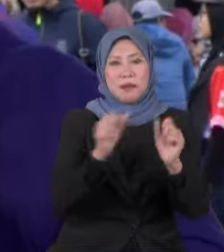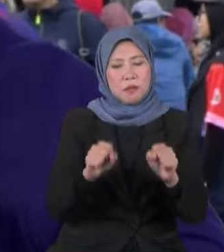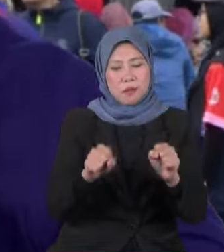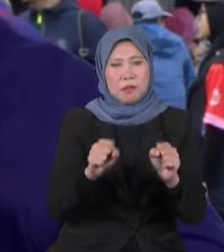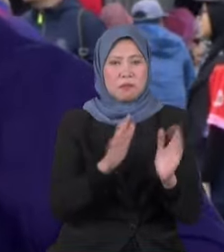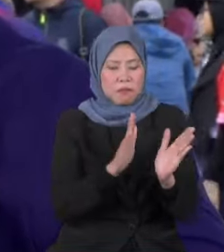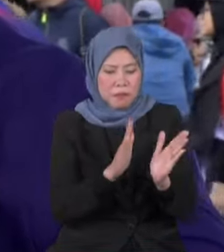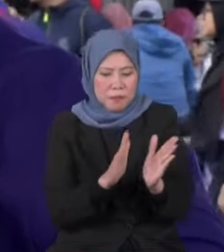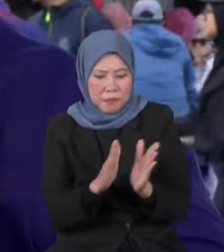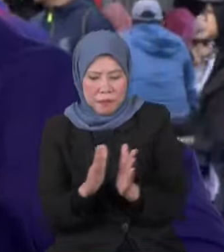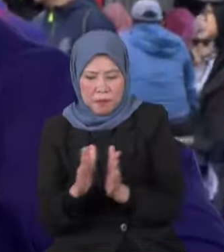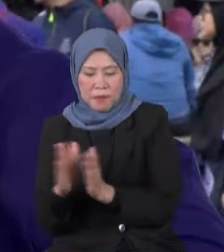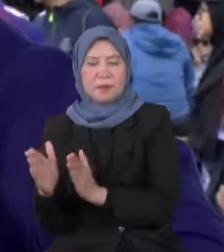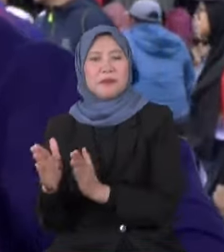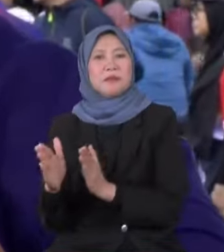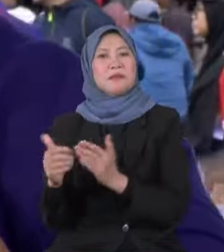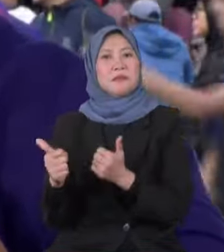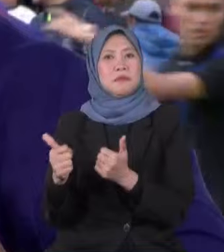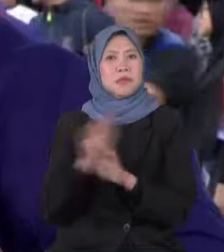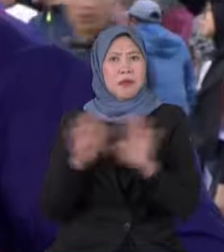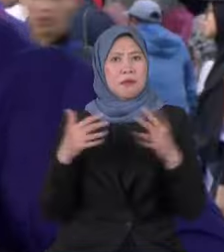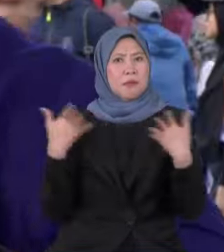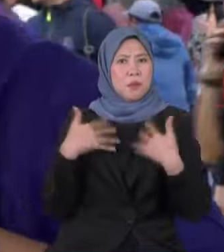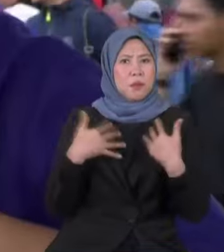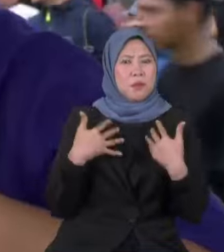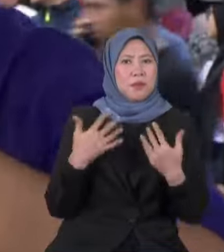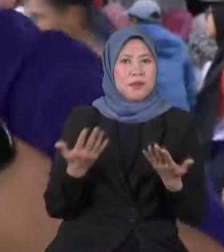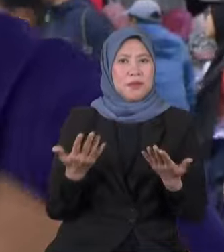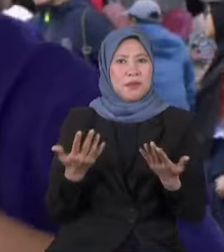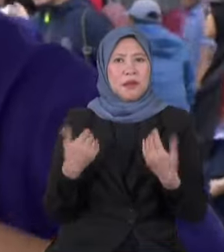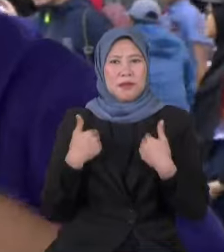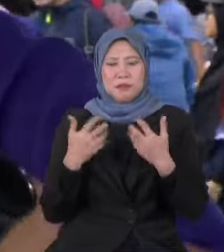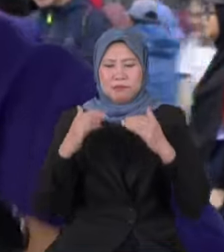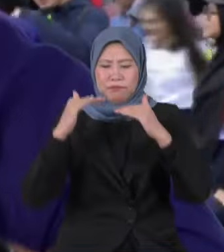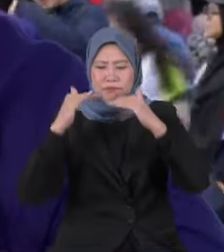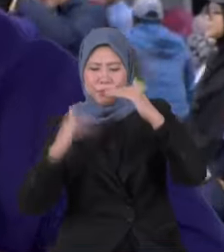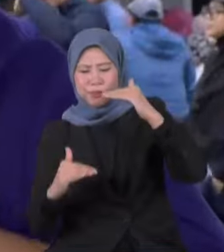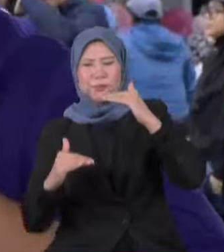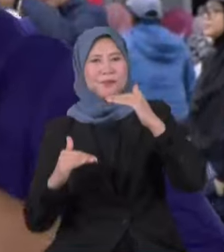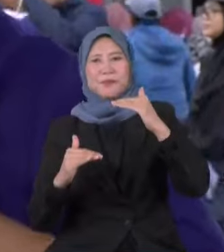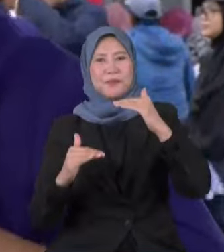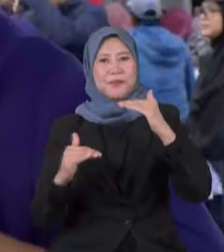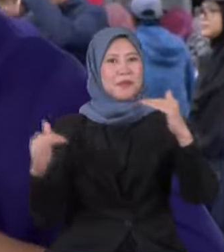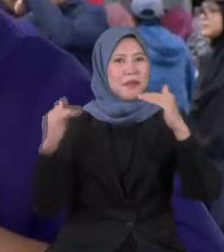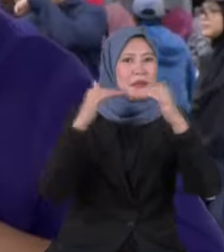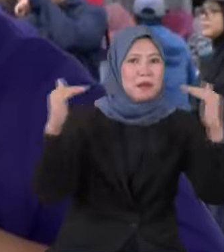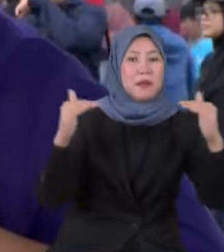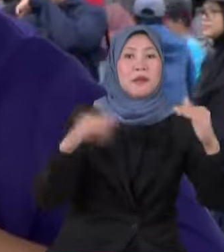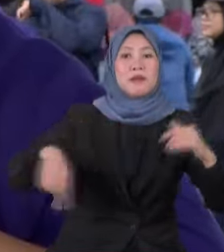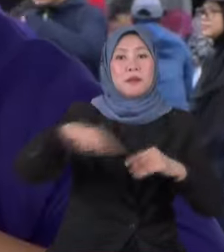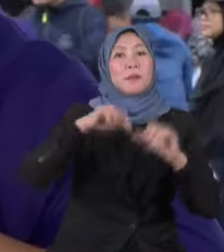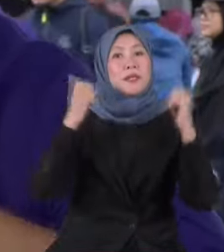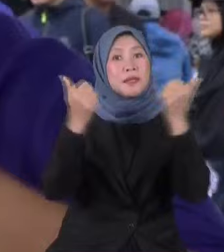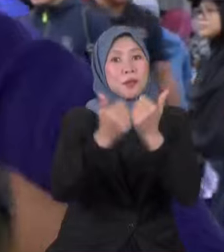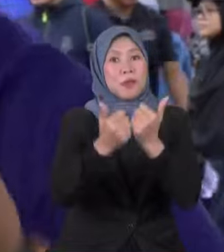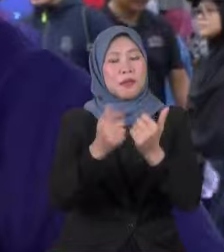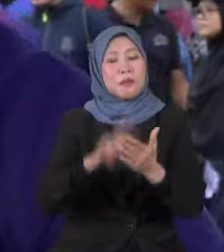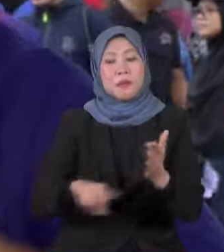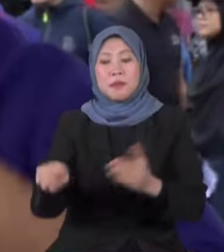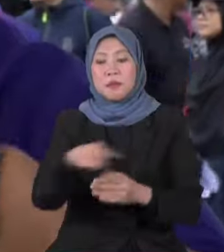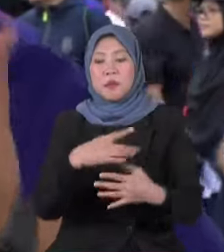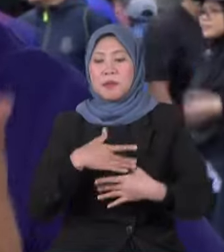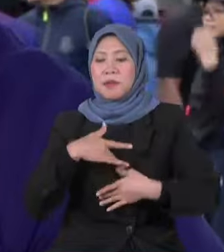tersusun dan lebih dia jangan takut terlalu orang kata ada gap dia sendiri. Tidak. Dalam persatuan ni, mereka perlu buat apa